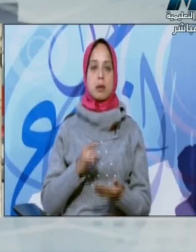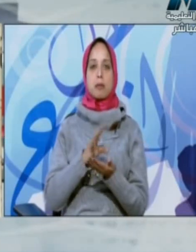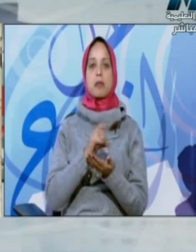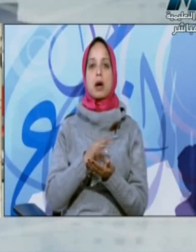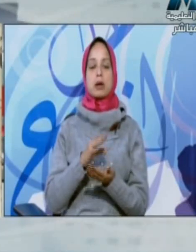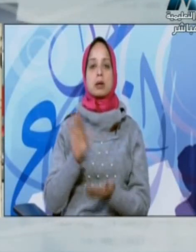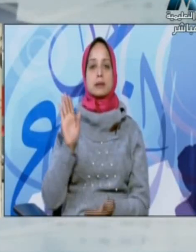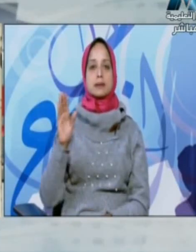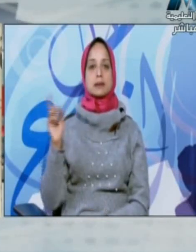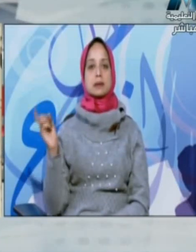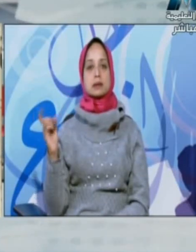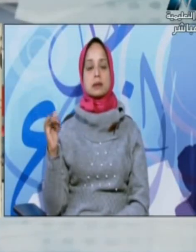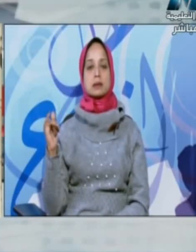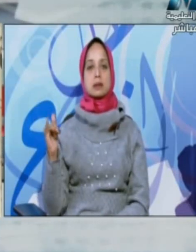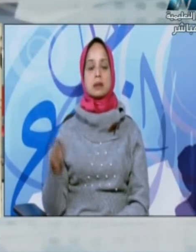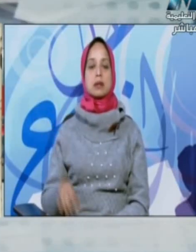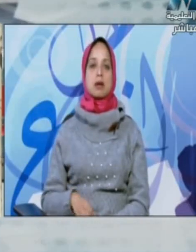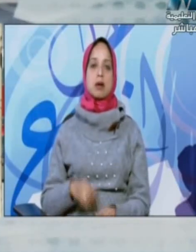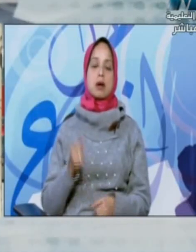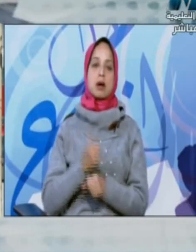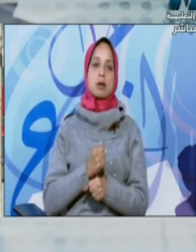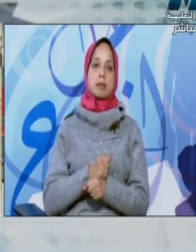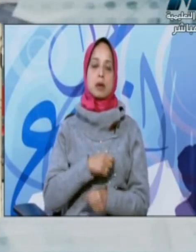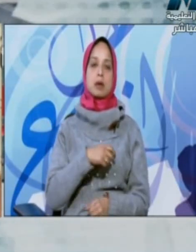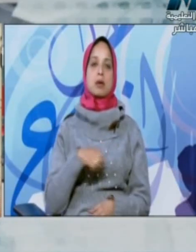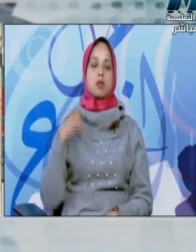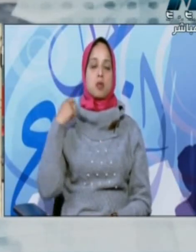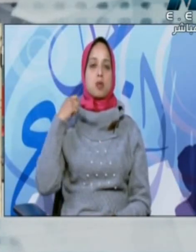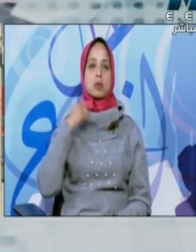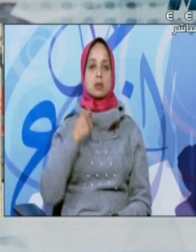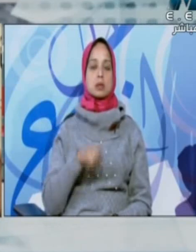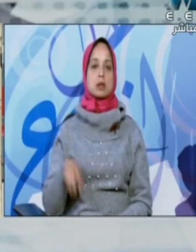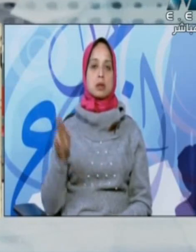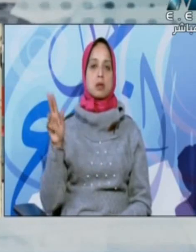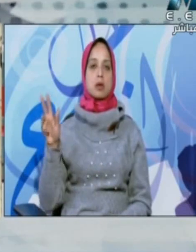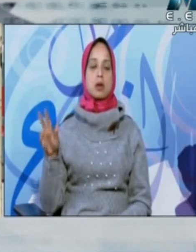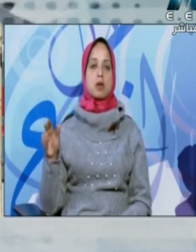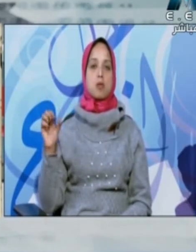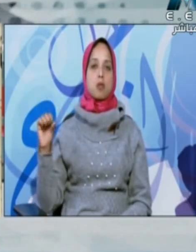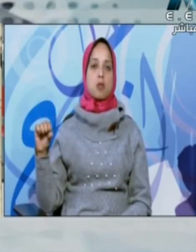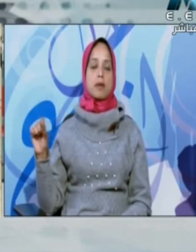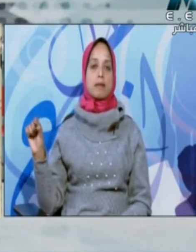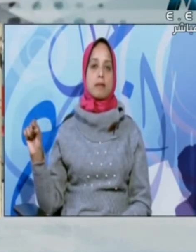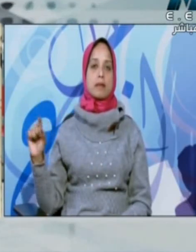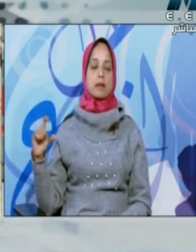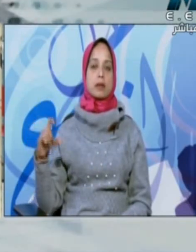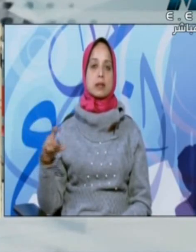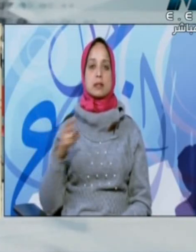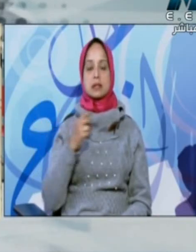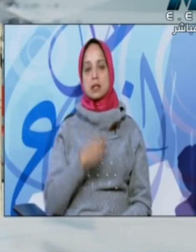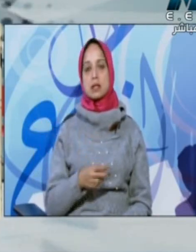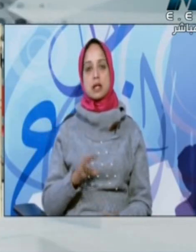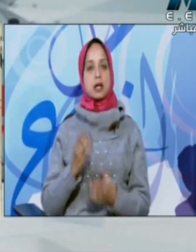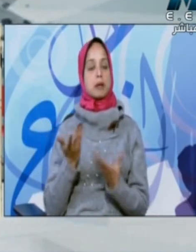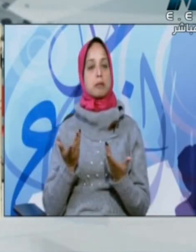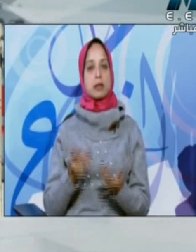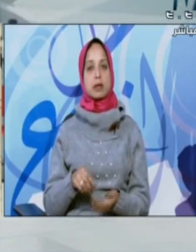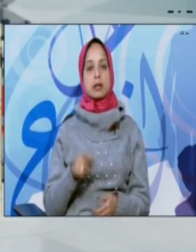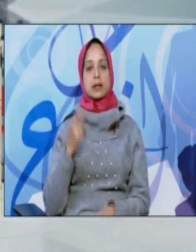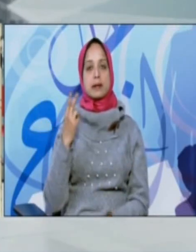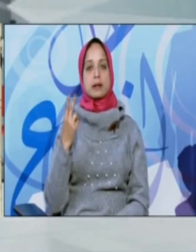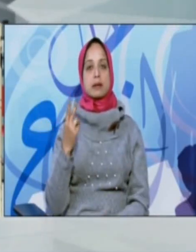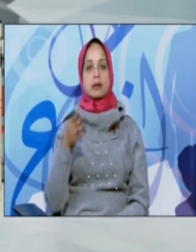وزارة وفدية برئاسة النحاس. الكلام ده كان امتى؟ 2 فبراير. رفض الملك